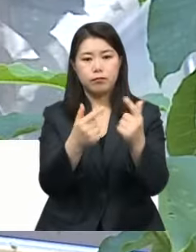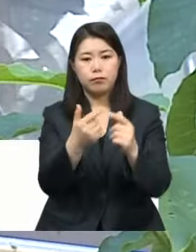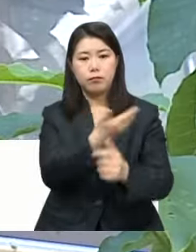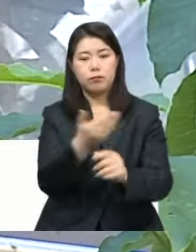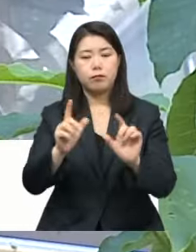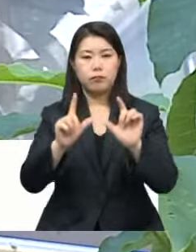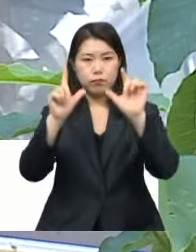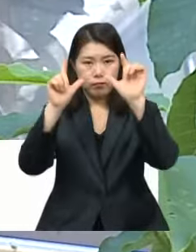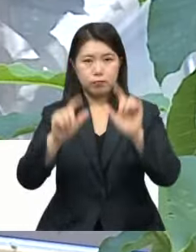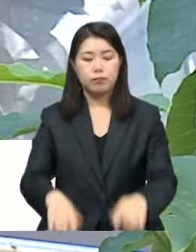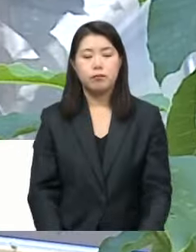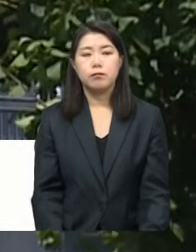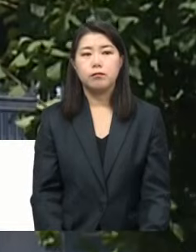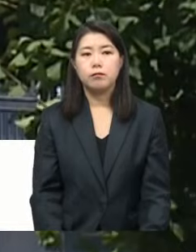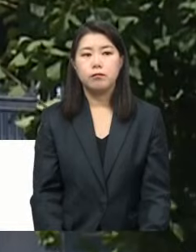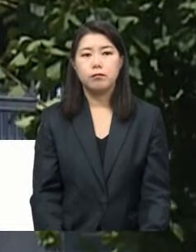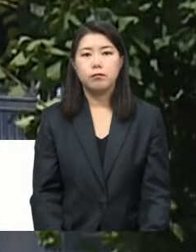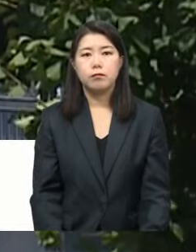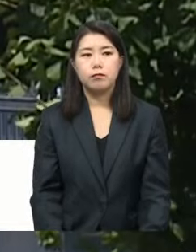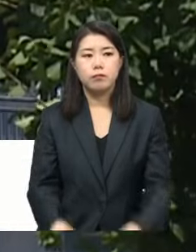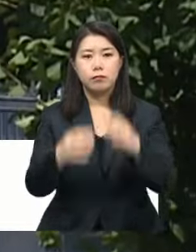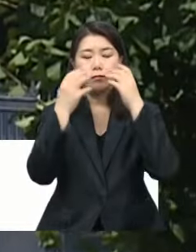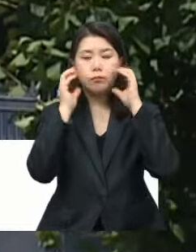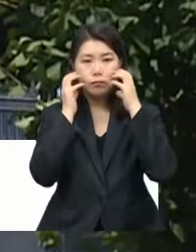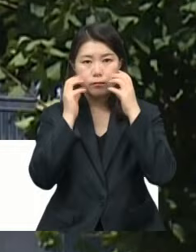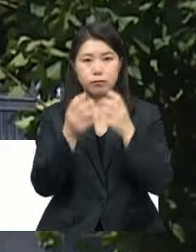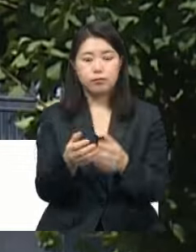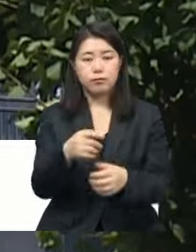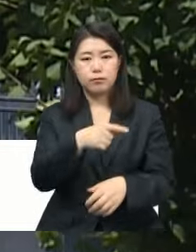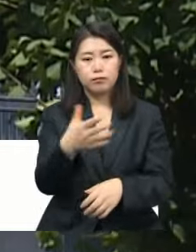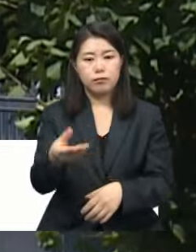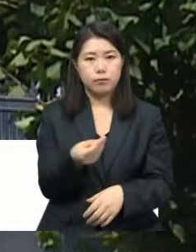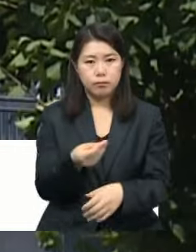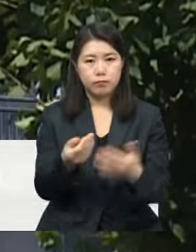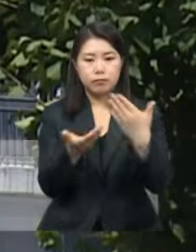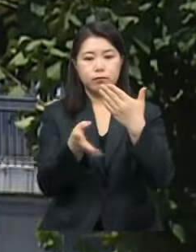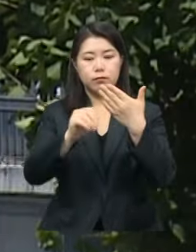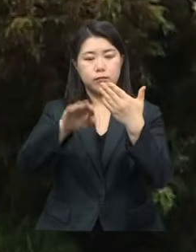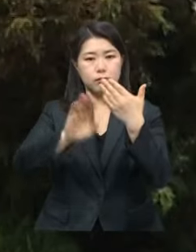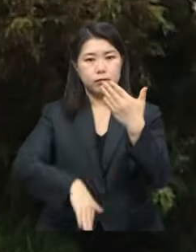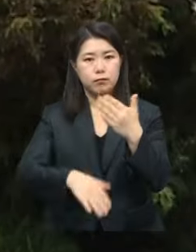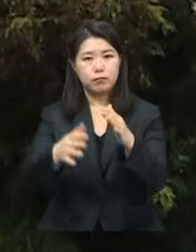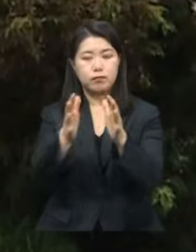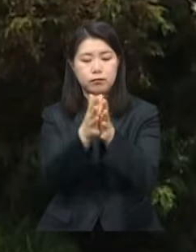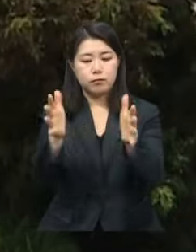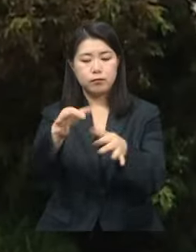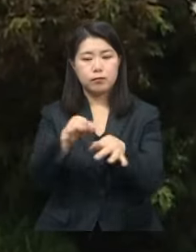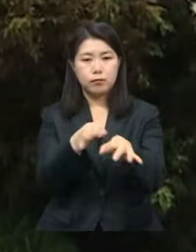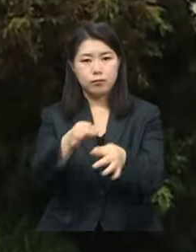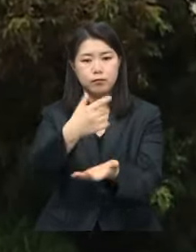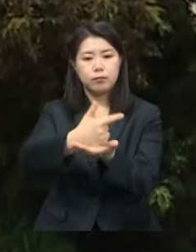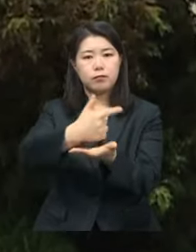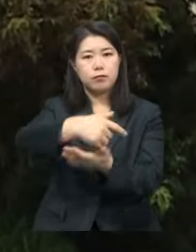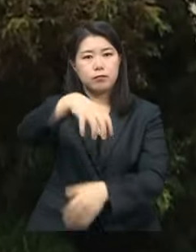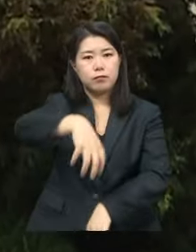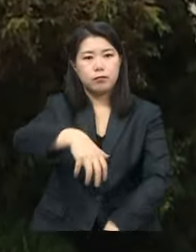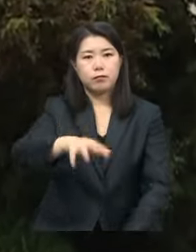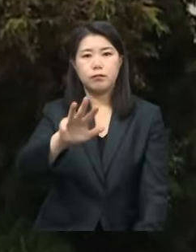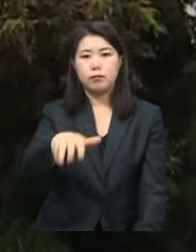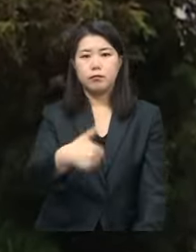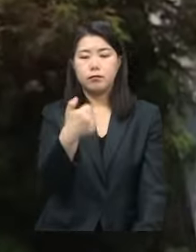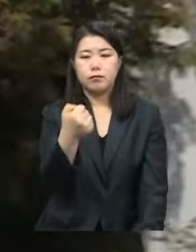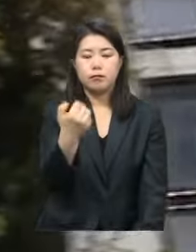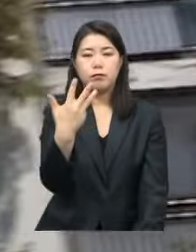등이 뒤를이었습니다 신생화 특례대출 대상인 9억원 이하 주택 매매 또한 노원구가 800